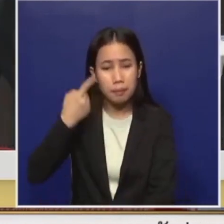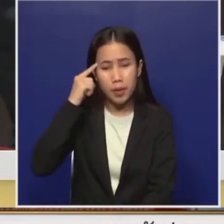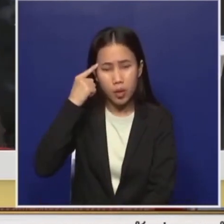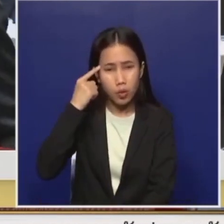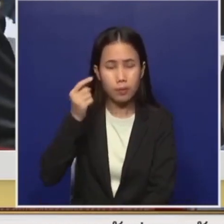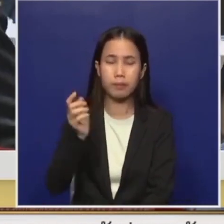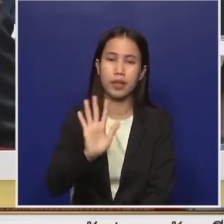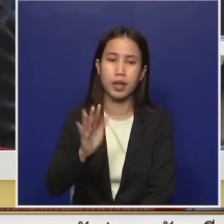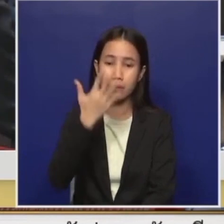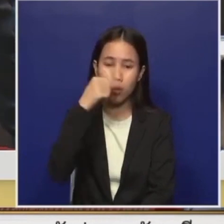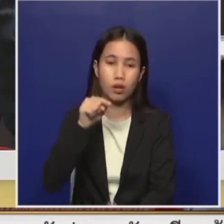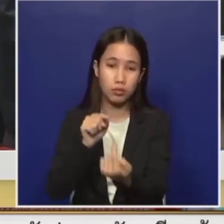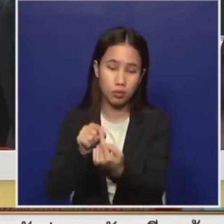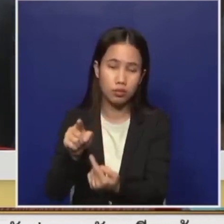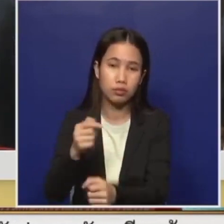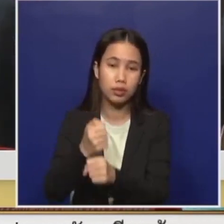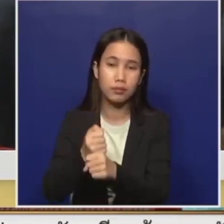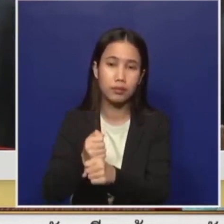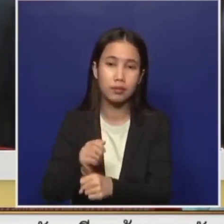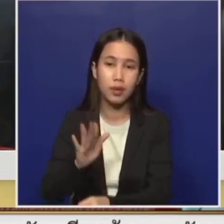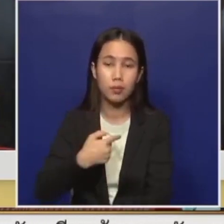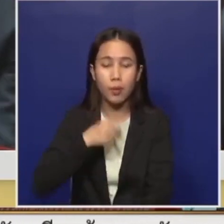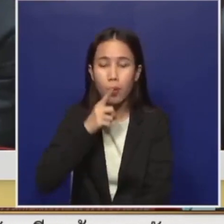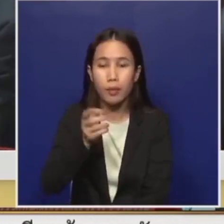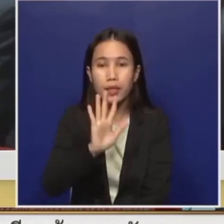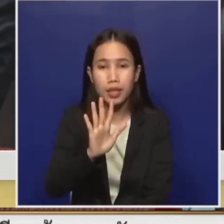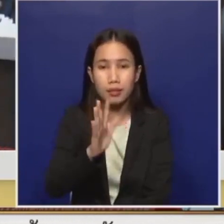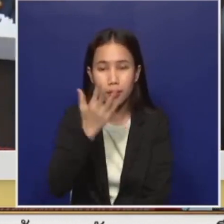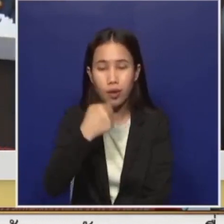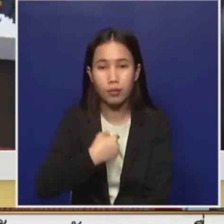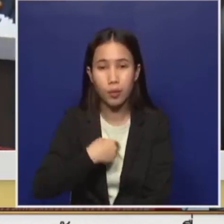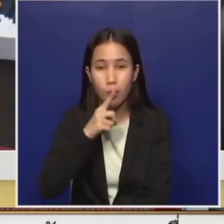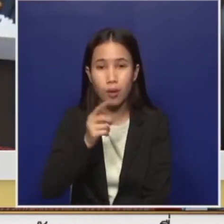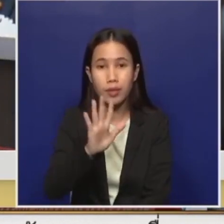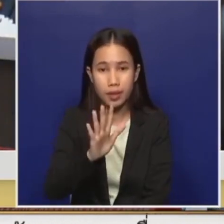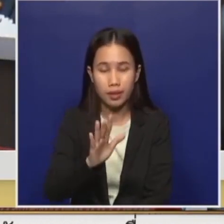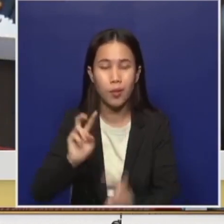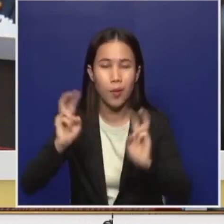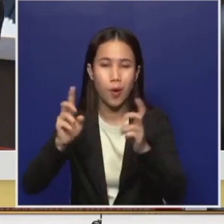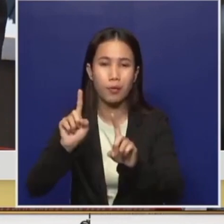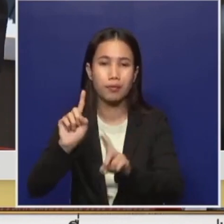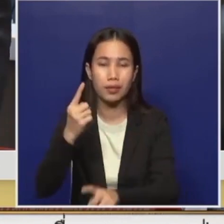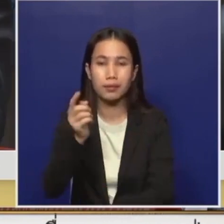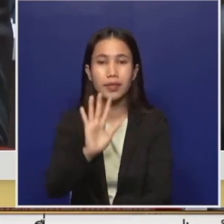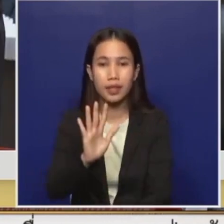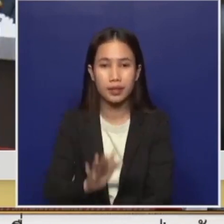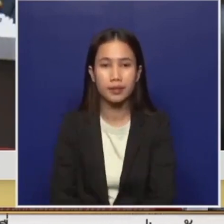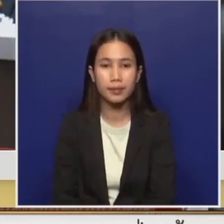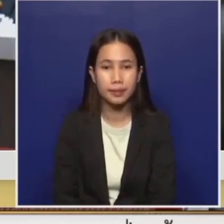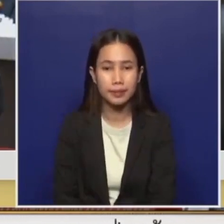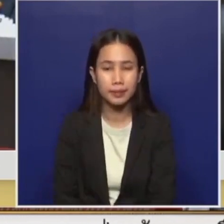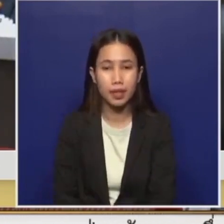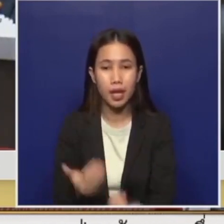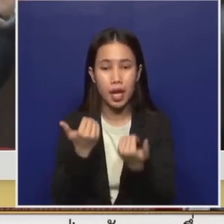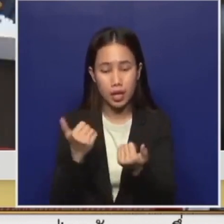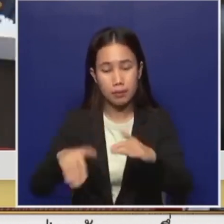และผมยงกล่าวต้ขบคภัครัไม่วากลาวหาเพรวผมก่าวหถไม่ได้ละเปิปเดยใหม่ไม่ได้อัี้เปนหกฐาน